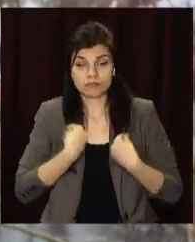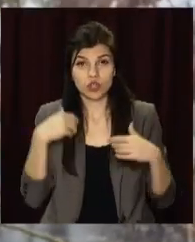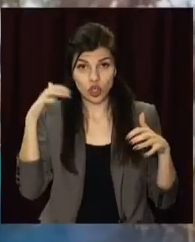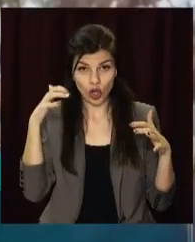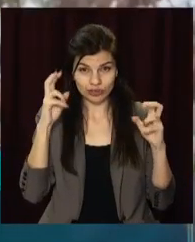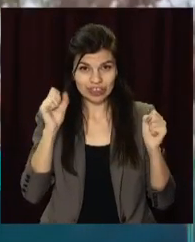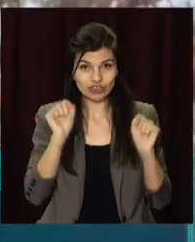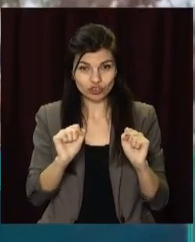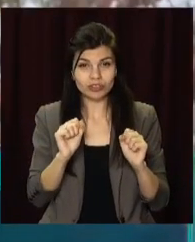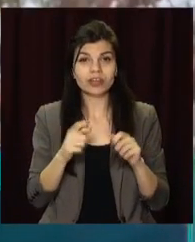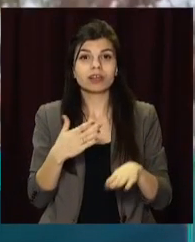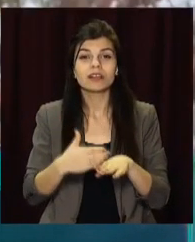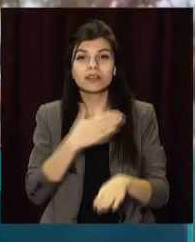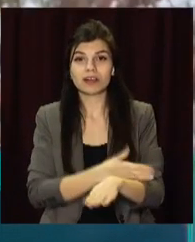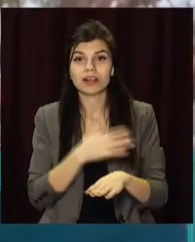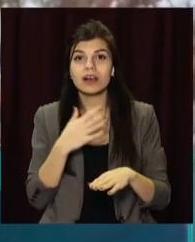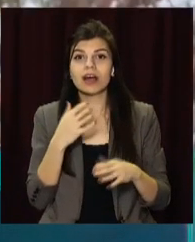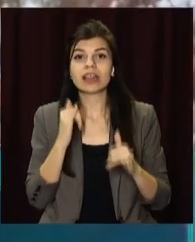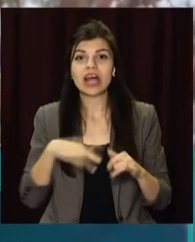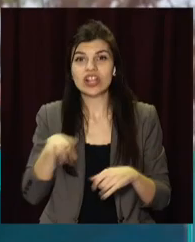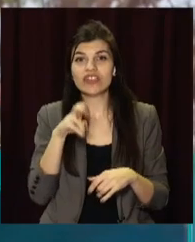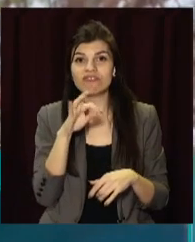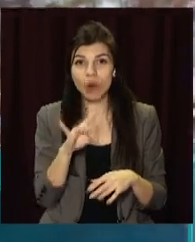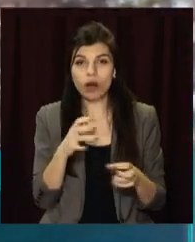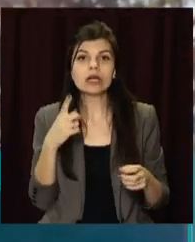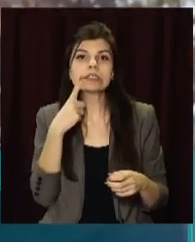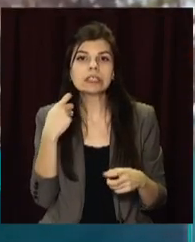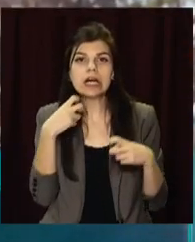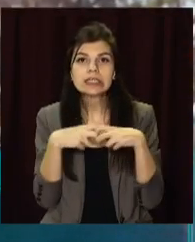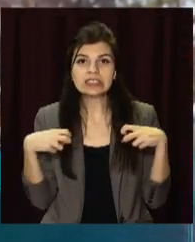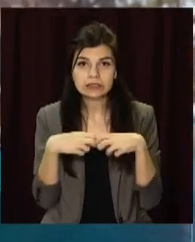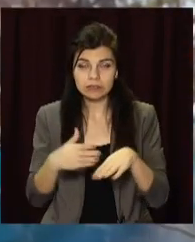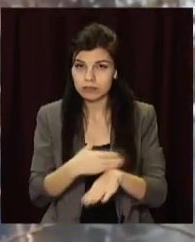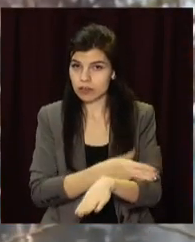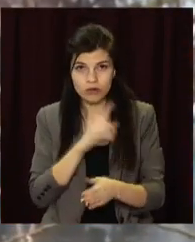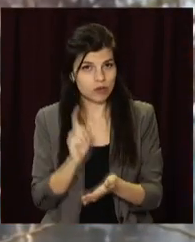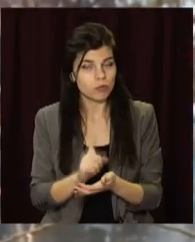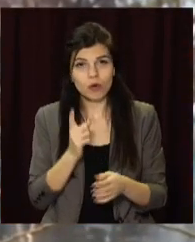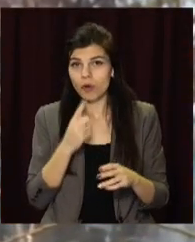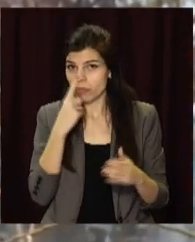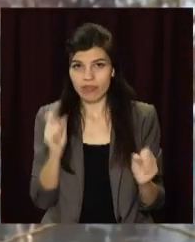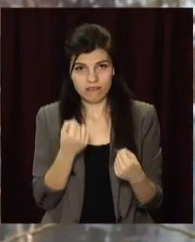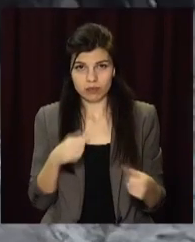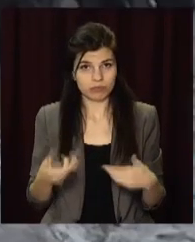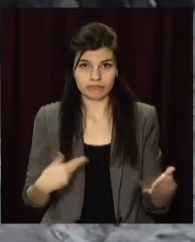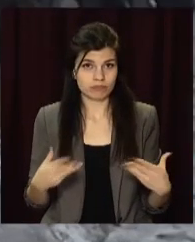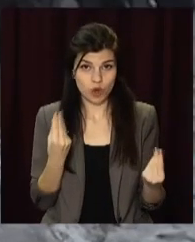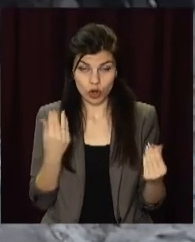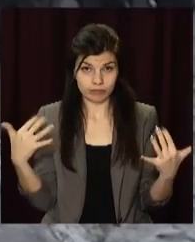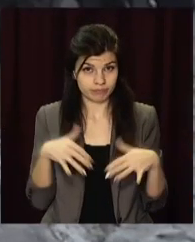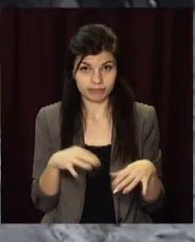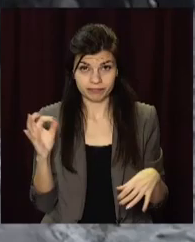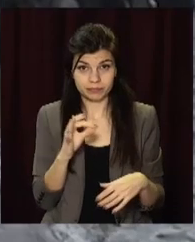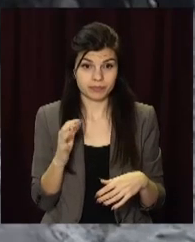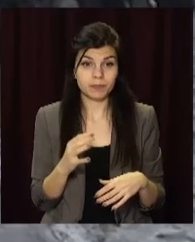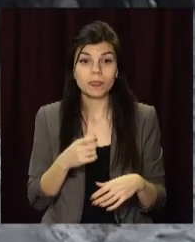сапоги, сапоги утеплені є для двора, тому що без такої обуви невозможно передвигатися. А тим часом в